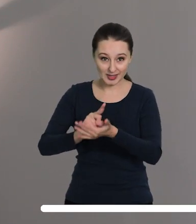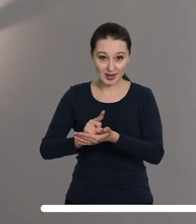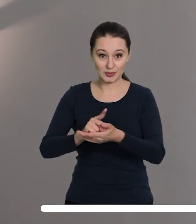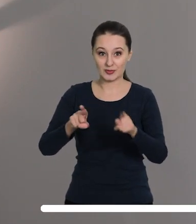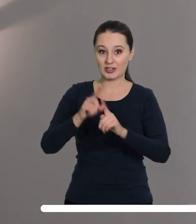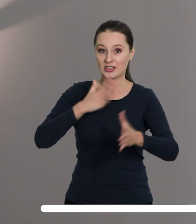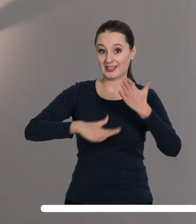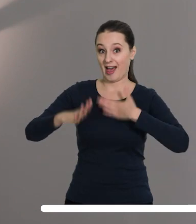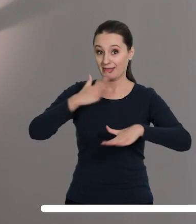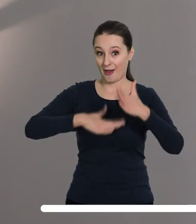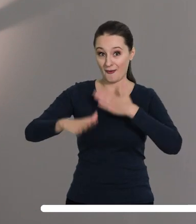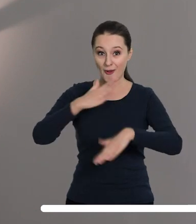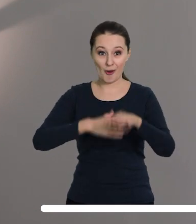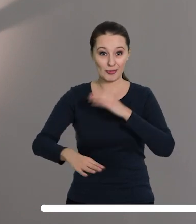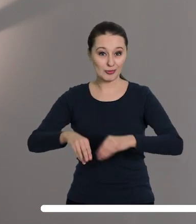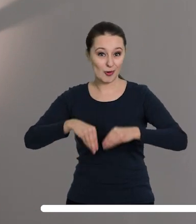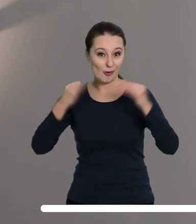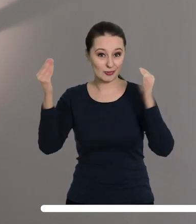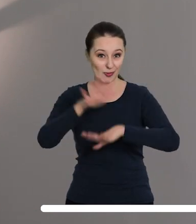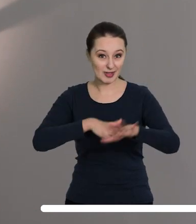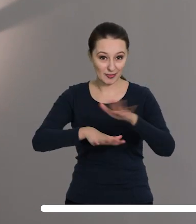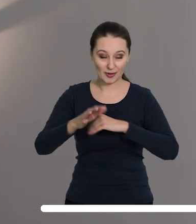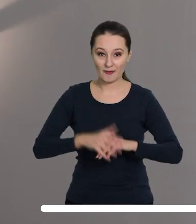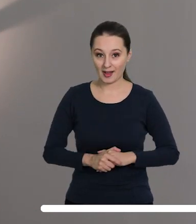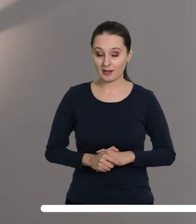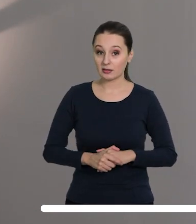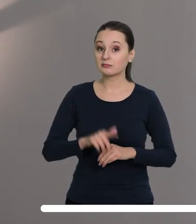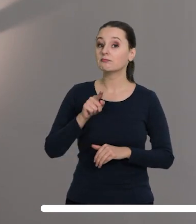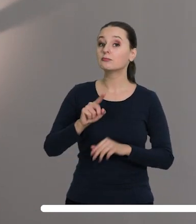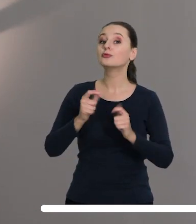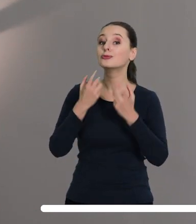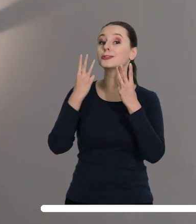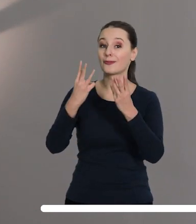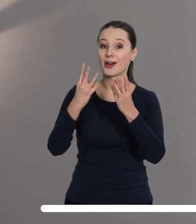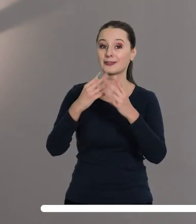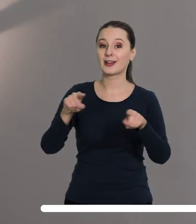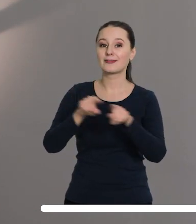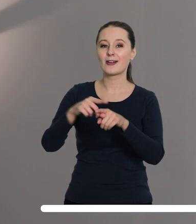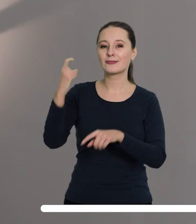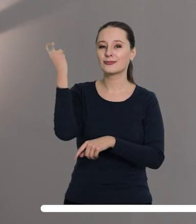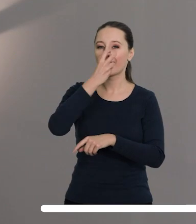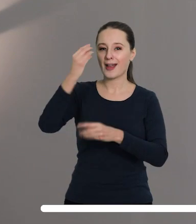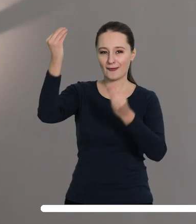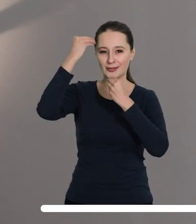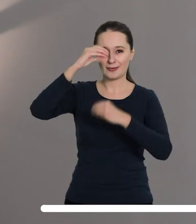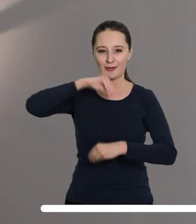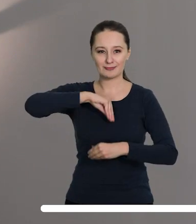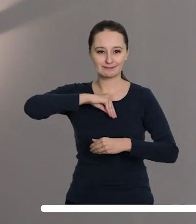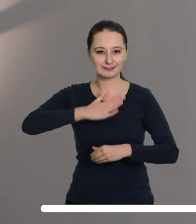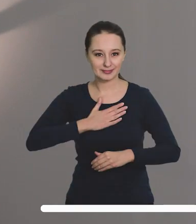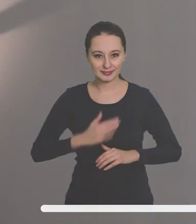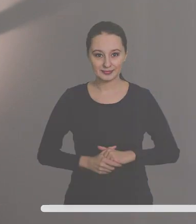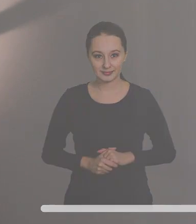i satysfakcjonującego rozwoju zawodowego, a co najważniejsze, zachować naukową ciekawość.